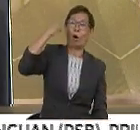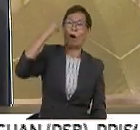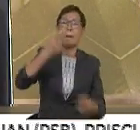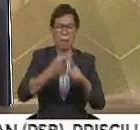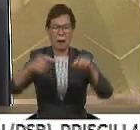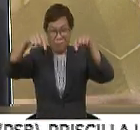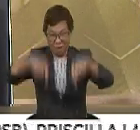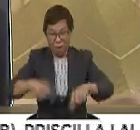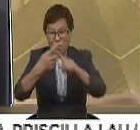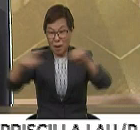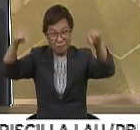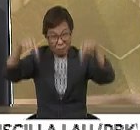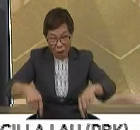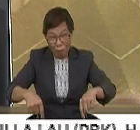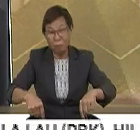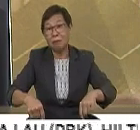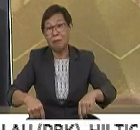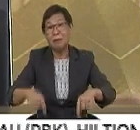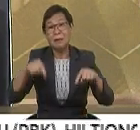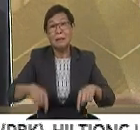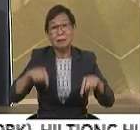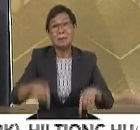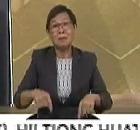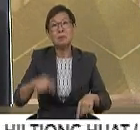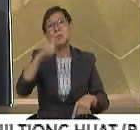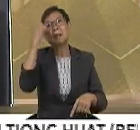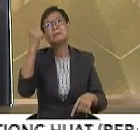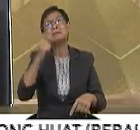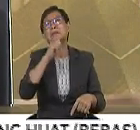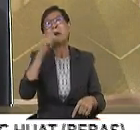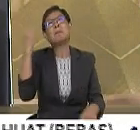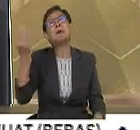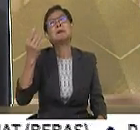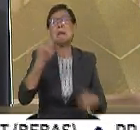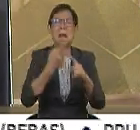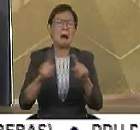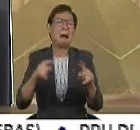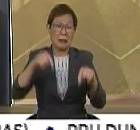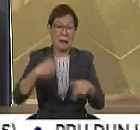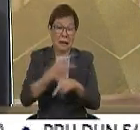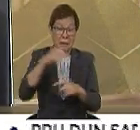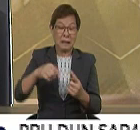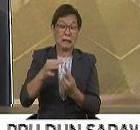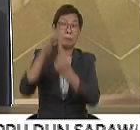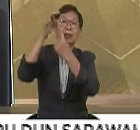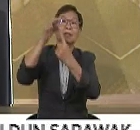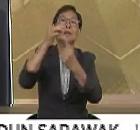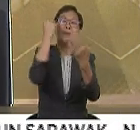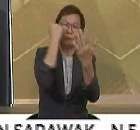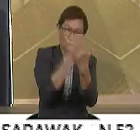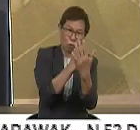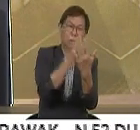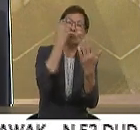kali ini, kerana keadaan tidak normal, saya rasa sosial media memang